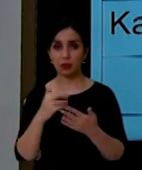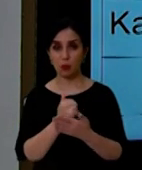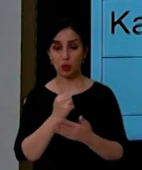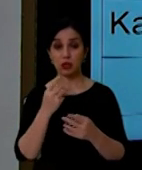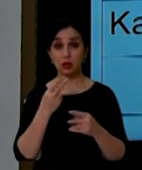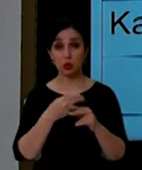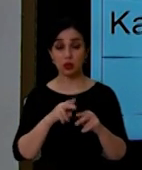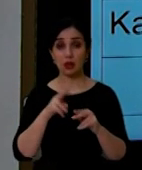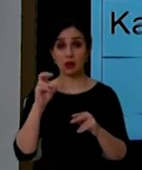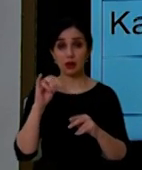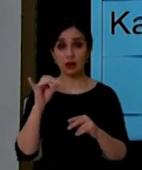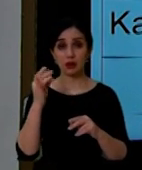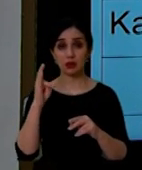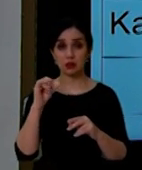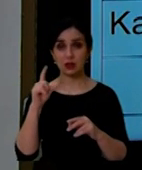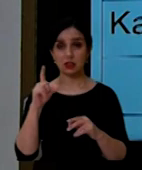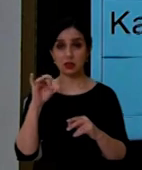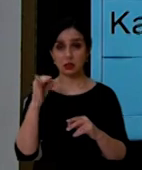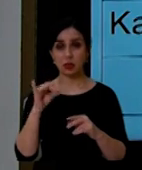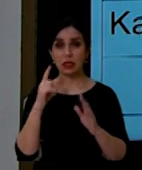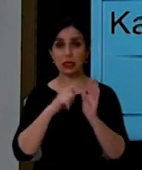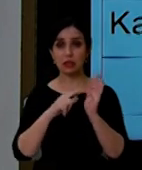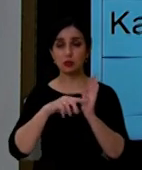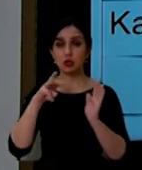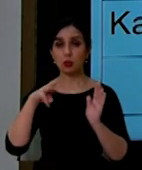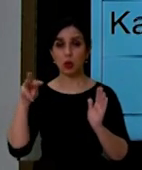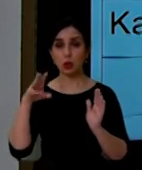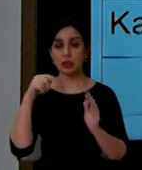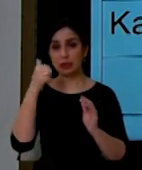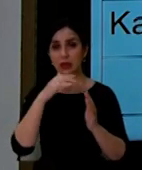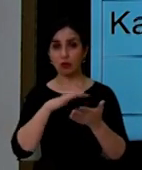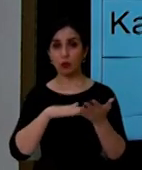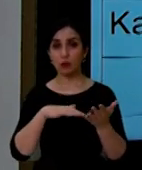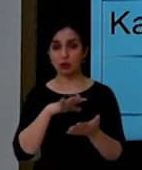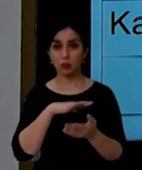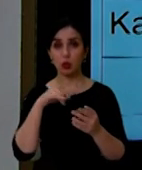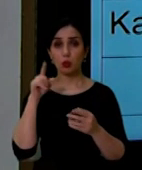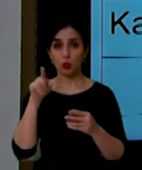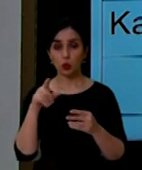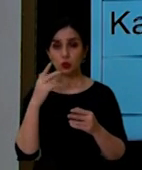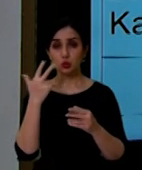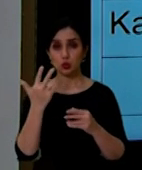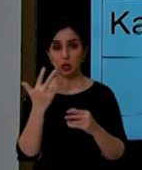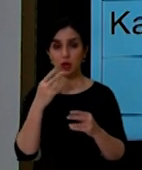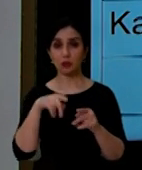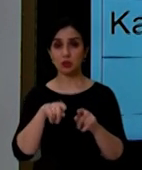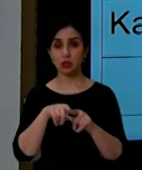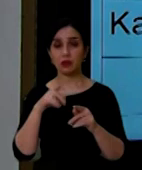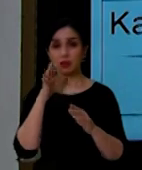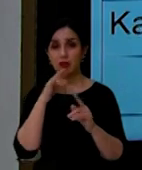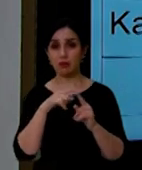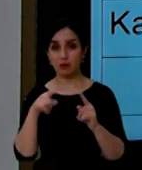Kainozay irasə isə, 70 milyon yil davam etkənd bolib, ə uçlamcı davr